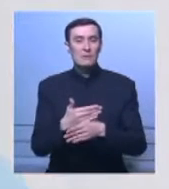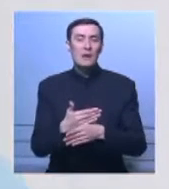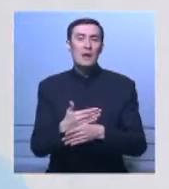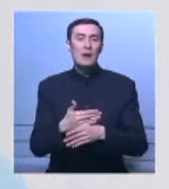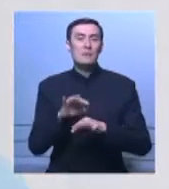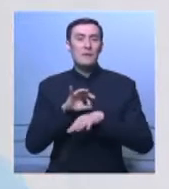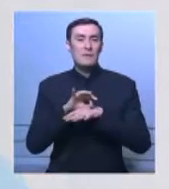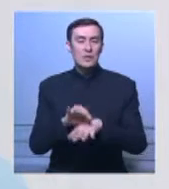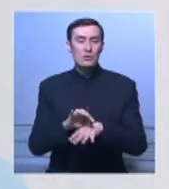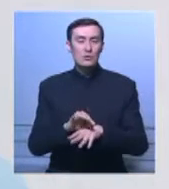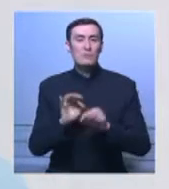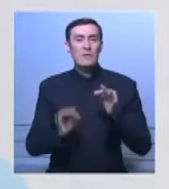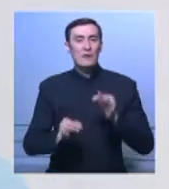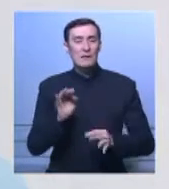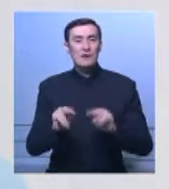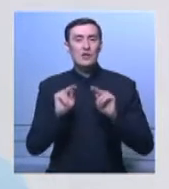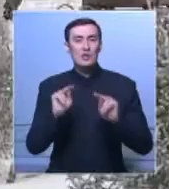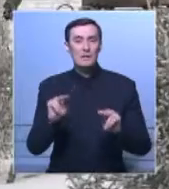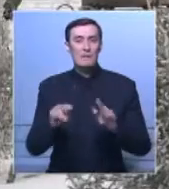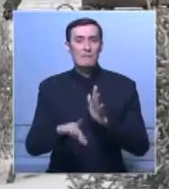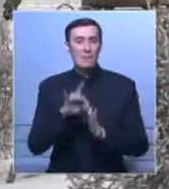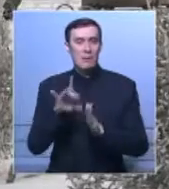свободных, справедливых и честных выборов.